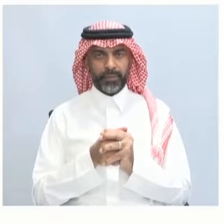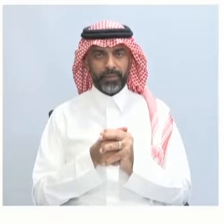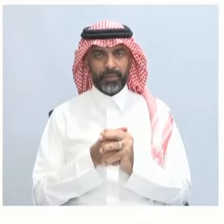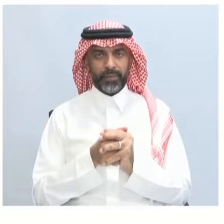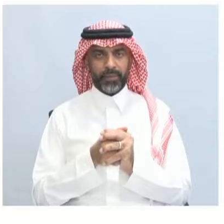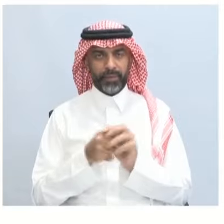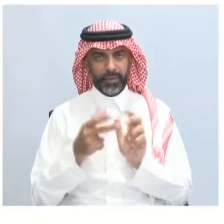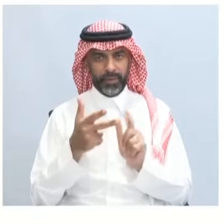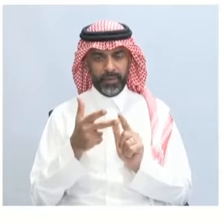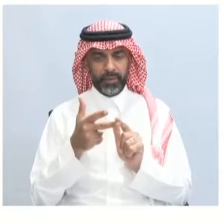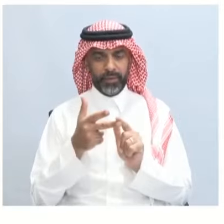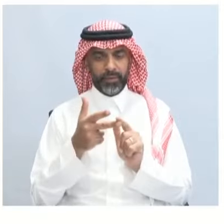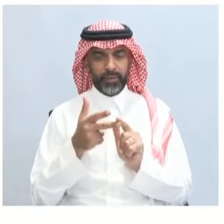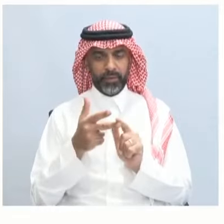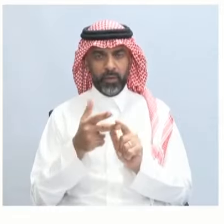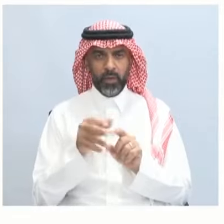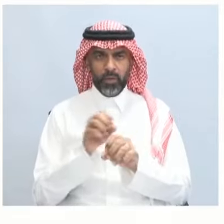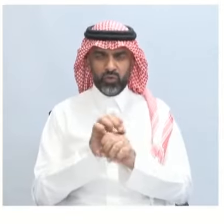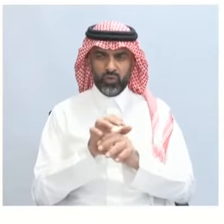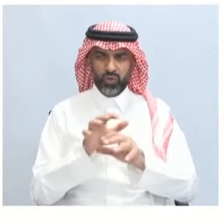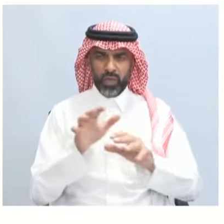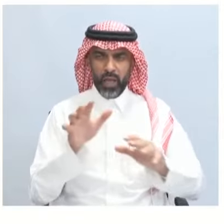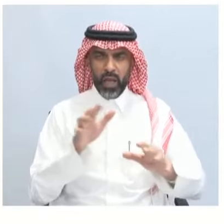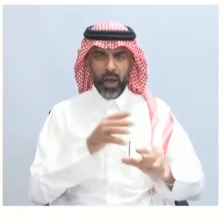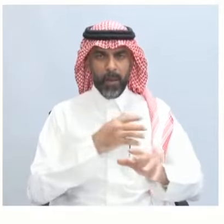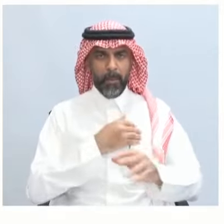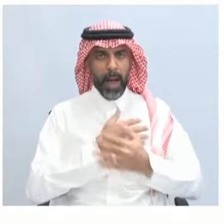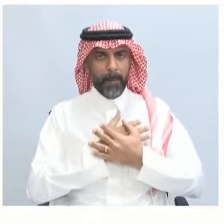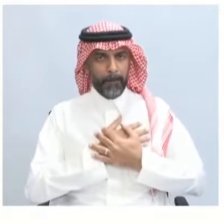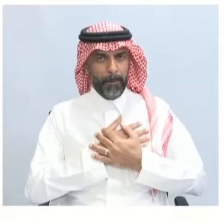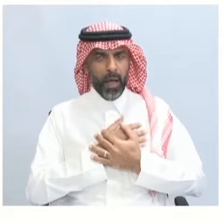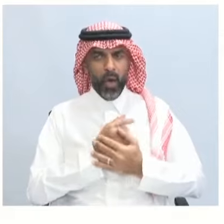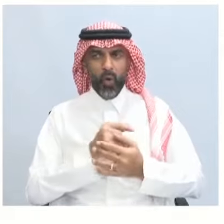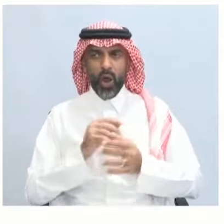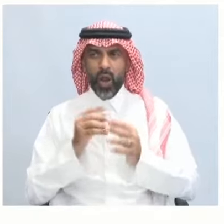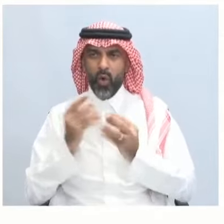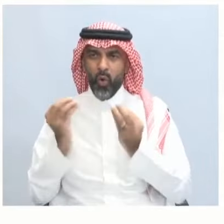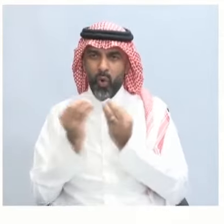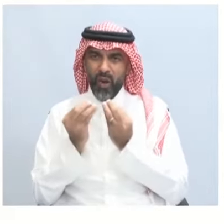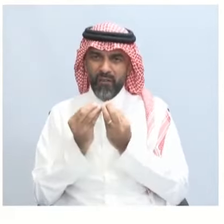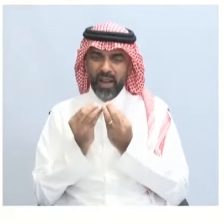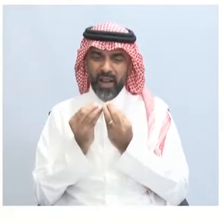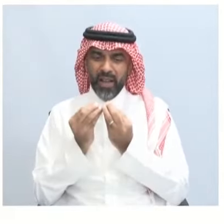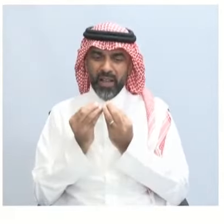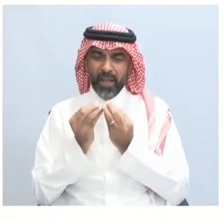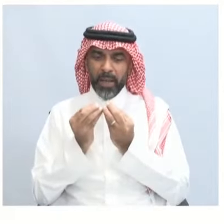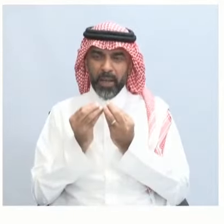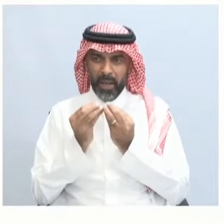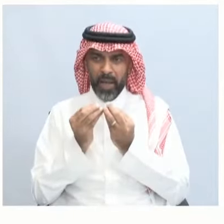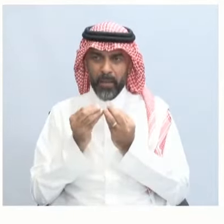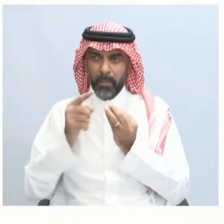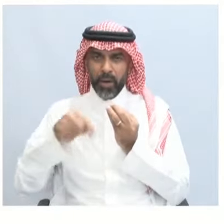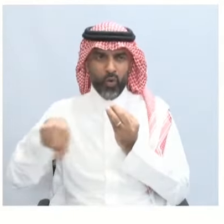والاثر نقول انتشار المحبه والالفه بين افراد المجتمع المسلم تنتشر المحبه